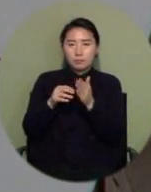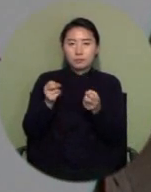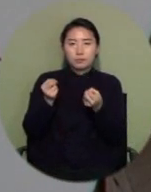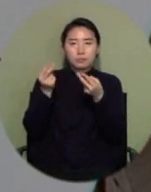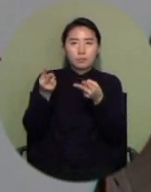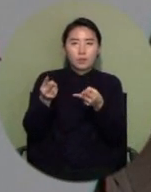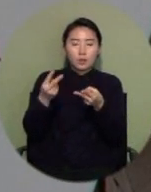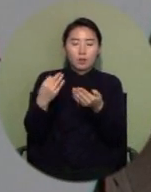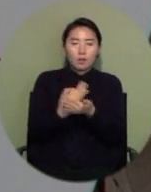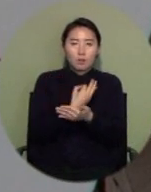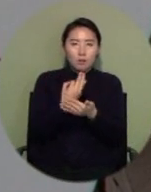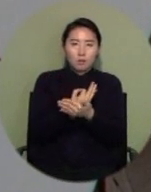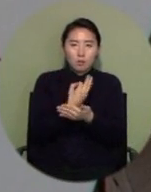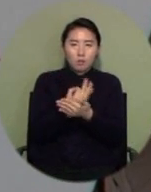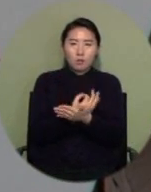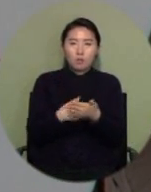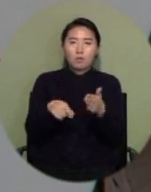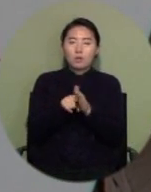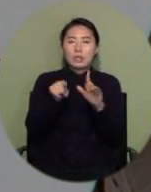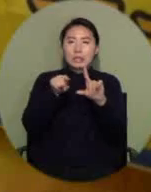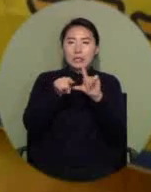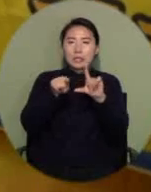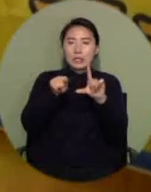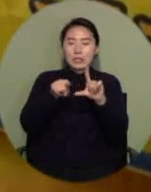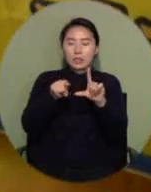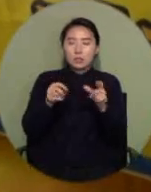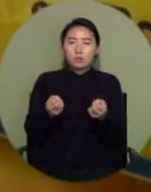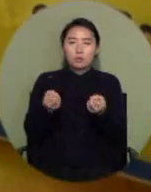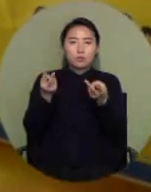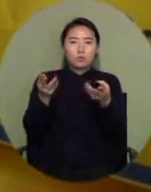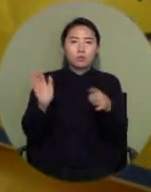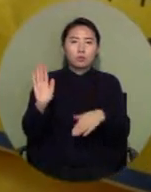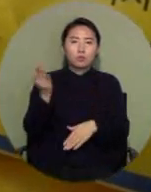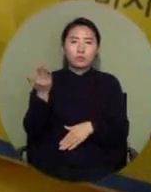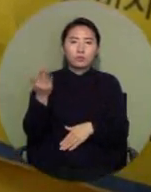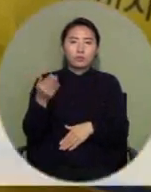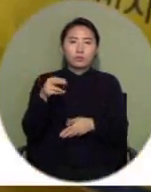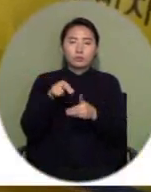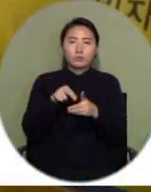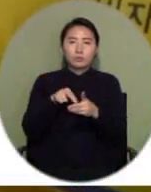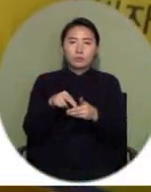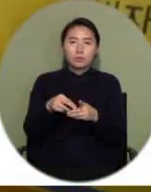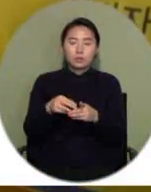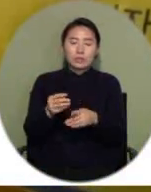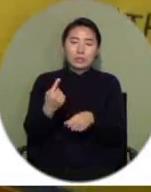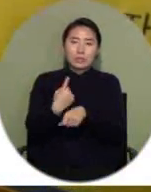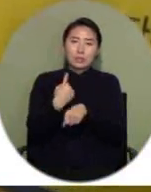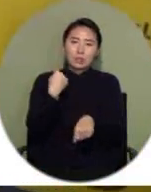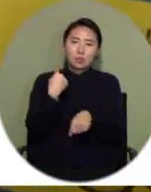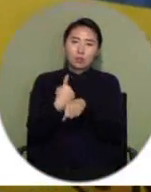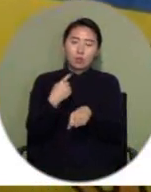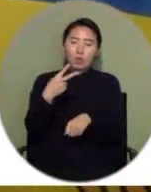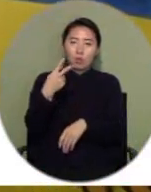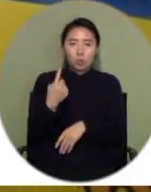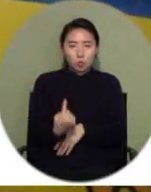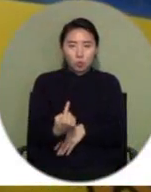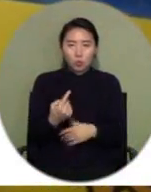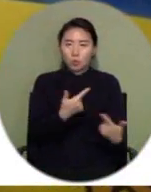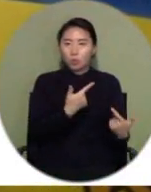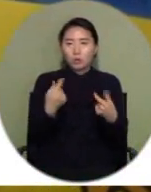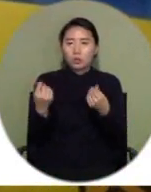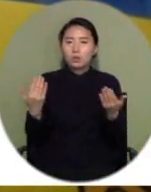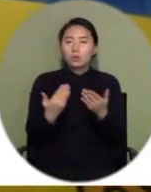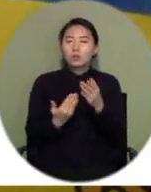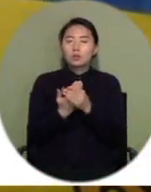사업 이익의 일부를 전한다는 말을 남겼습니다. 주민센터 직원들은 작년 추석에도 신분을 밝히지 않은 기부가